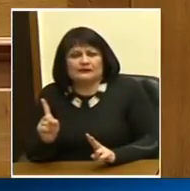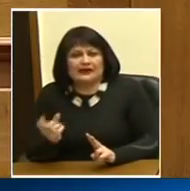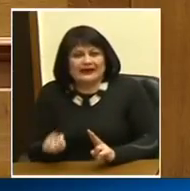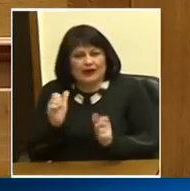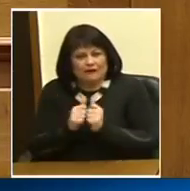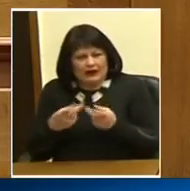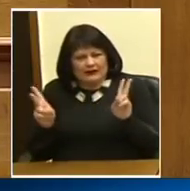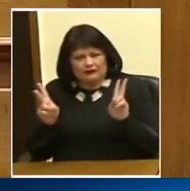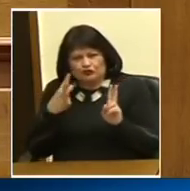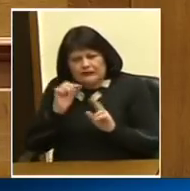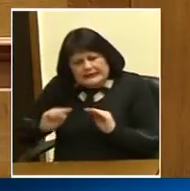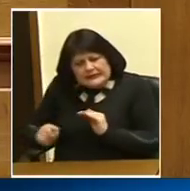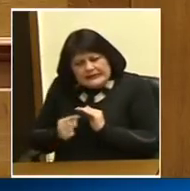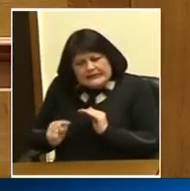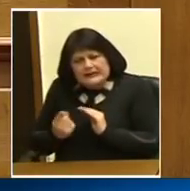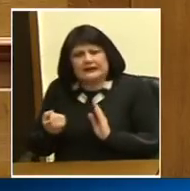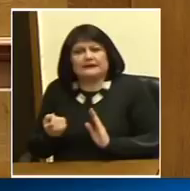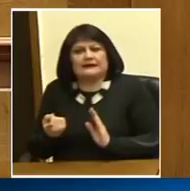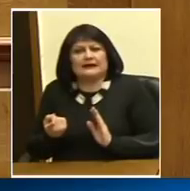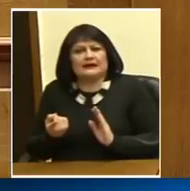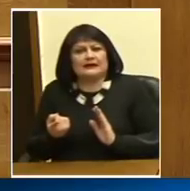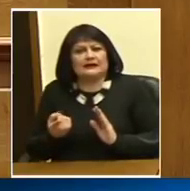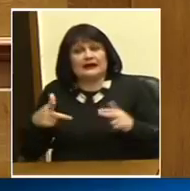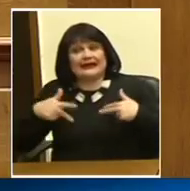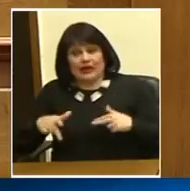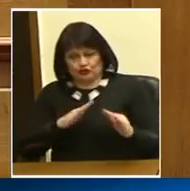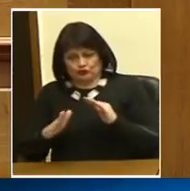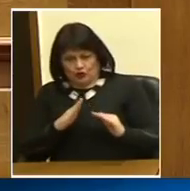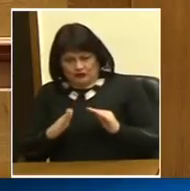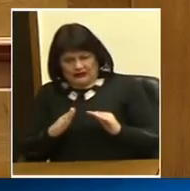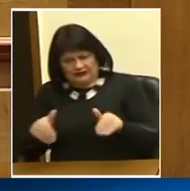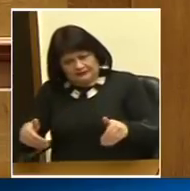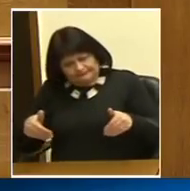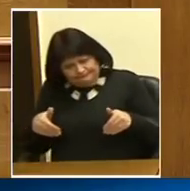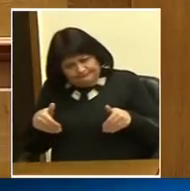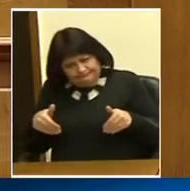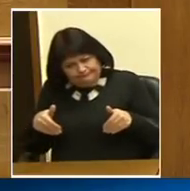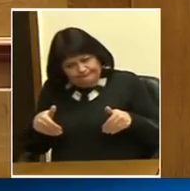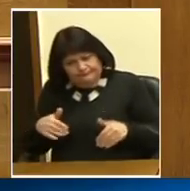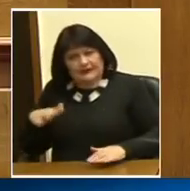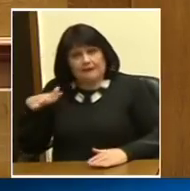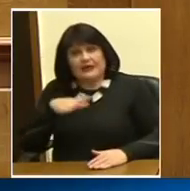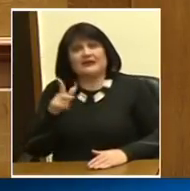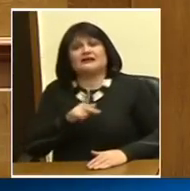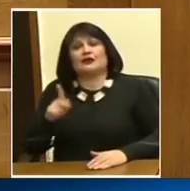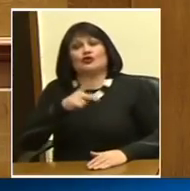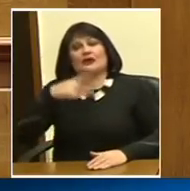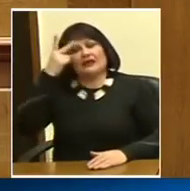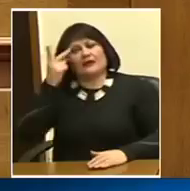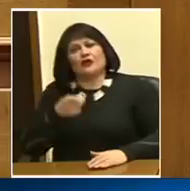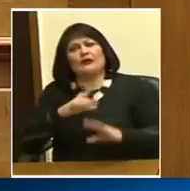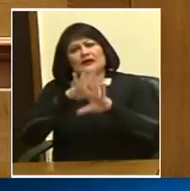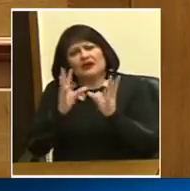υπονόμευση του ιστορικού συμβιβασμού του κράτους πρόνοιας, μια επίθεση κατά των κοινωνικών δικαιωμάτων και των καθολικών